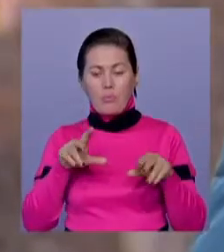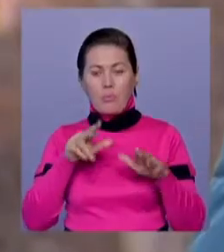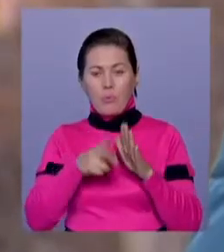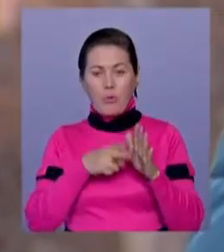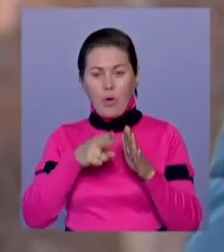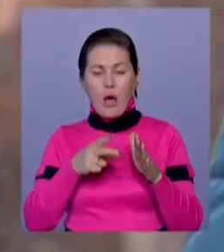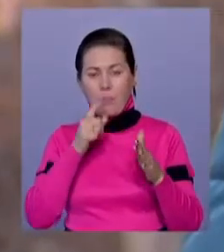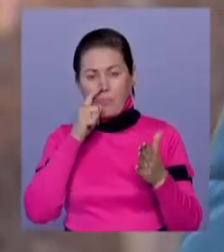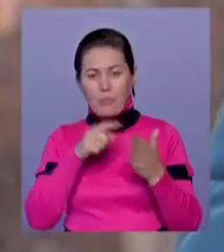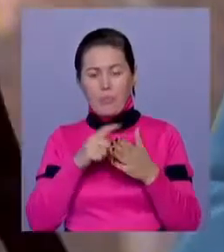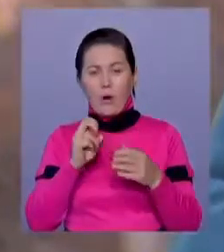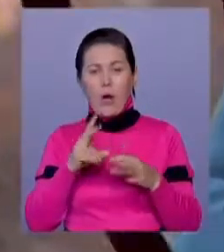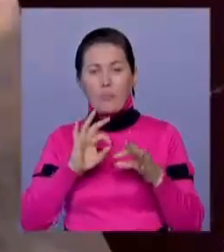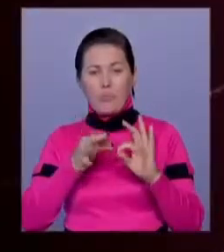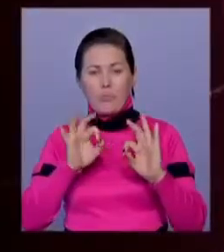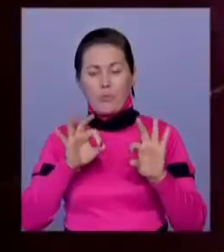Айдана Мейрамбайқызы айтып беремін.